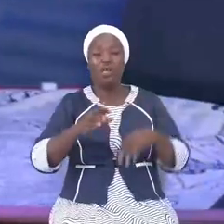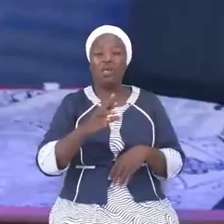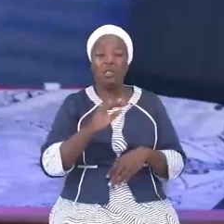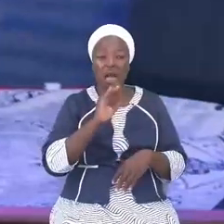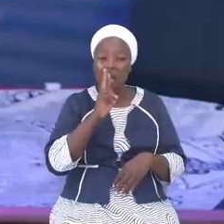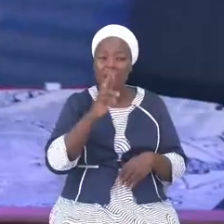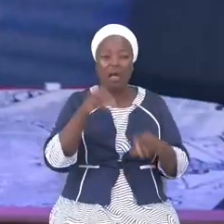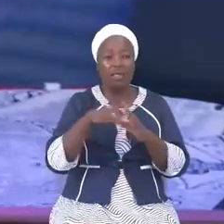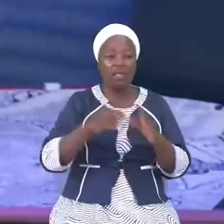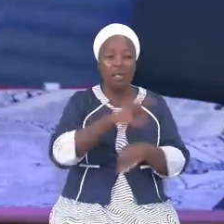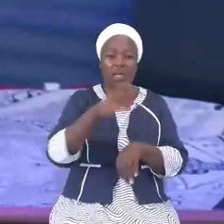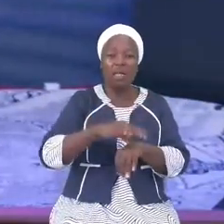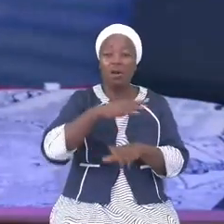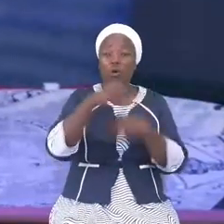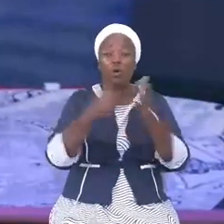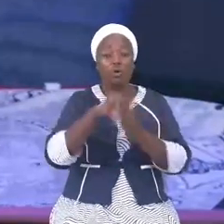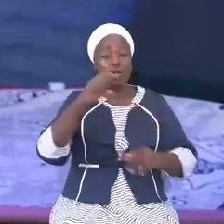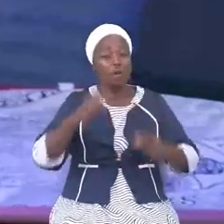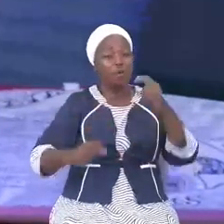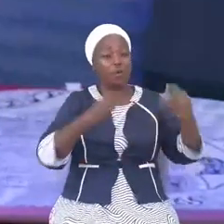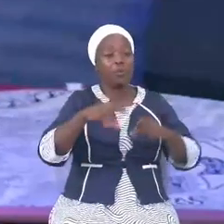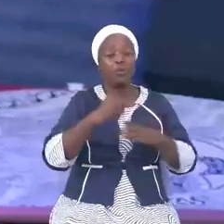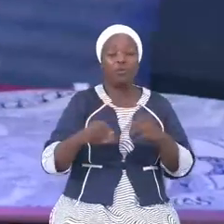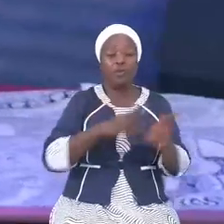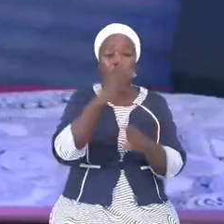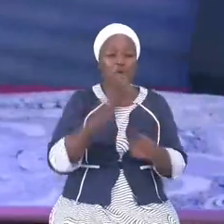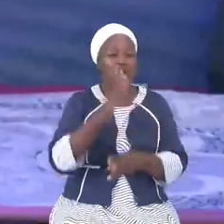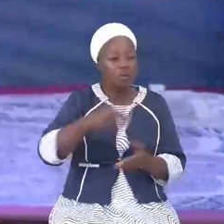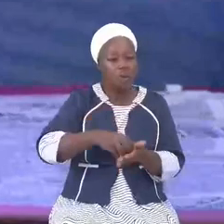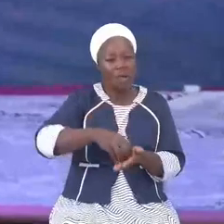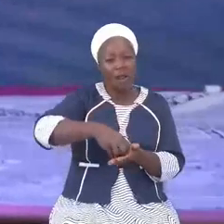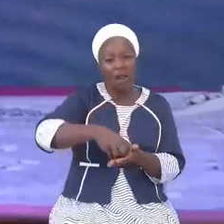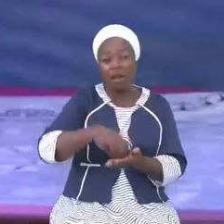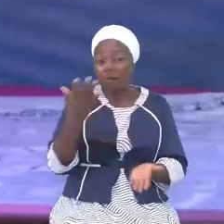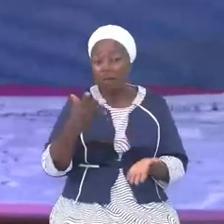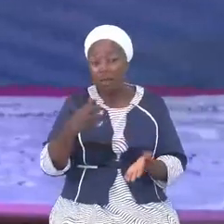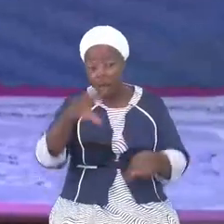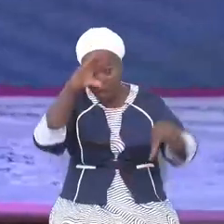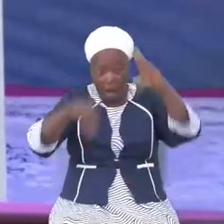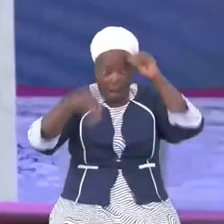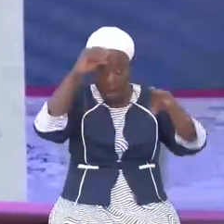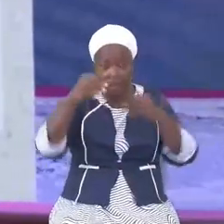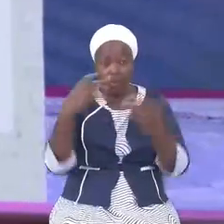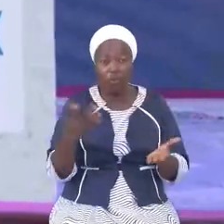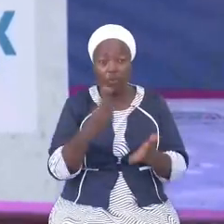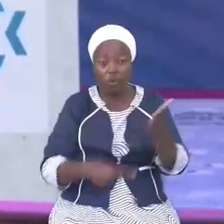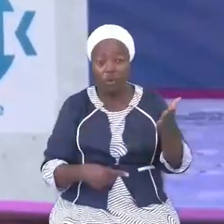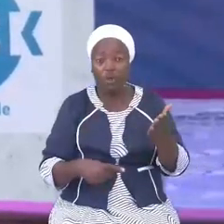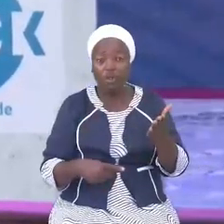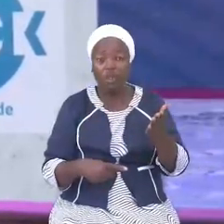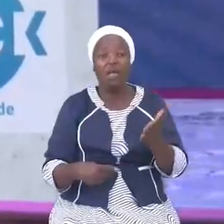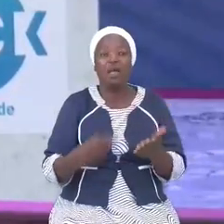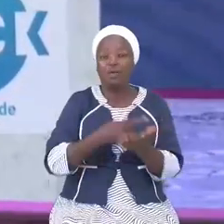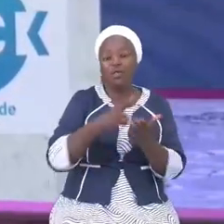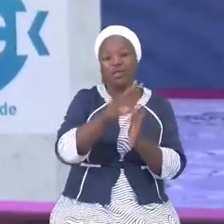monde apprennent la justice. C'est ce qui lui est arrivé. Le jugement de Dieu était sur lui, ici sur